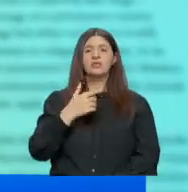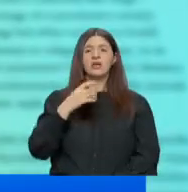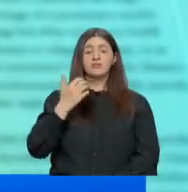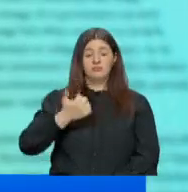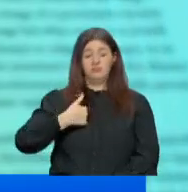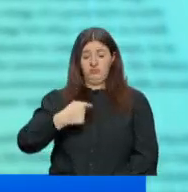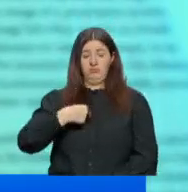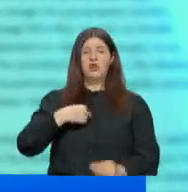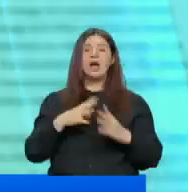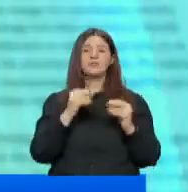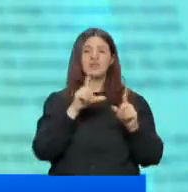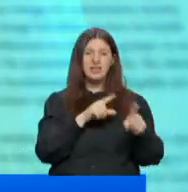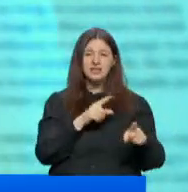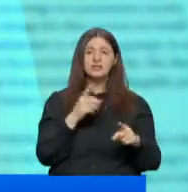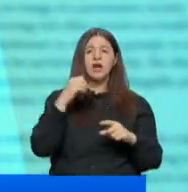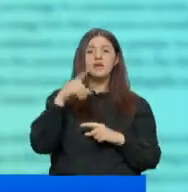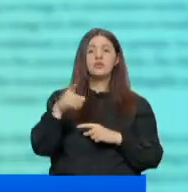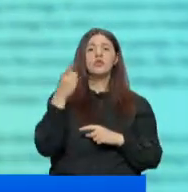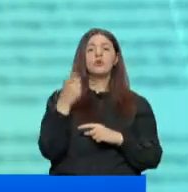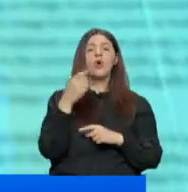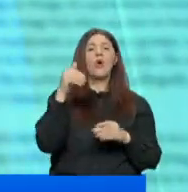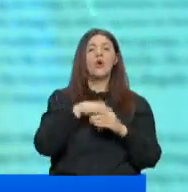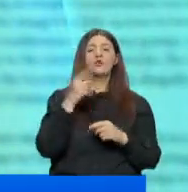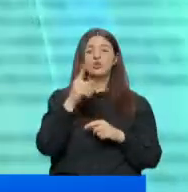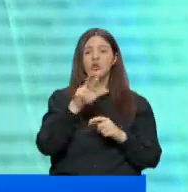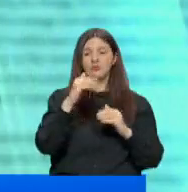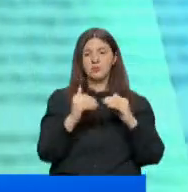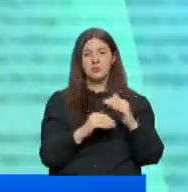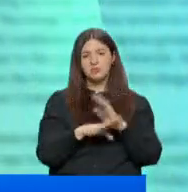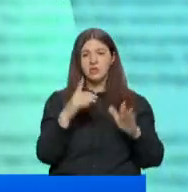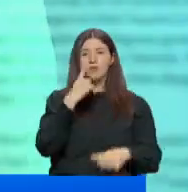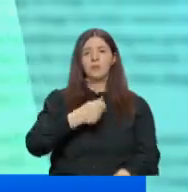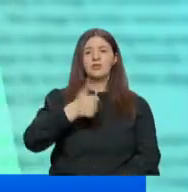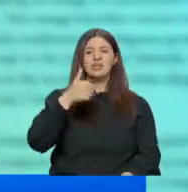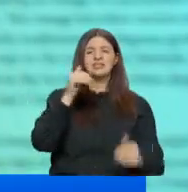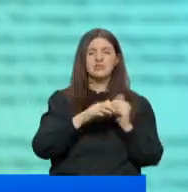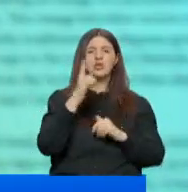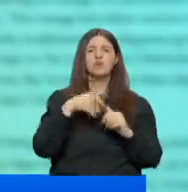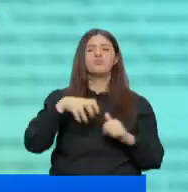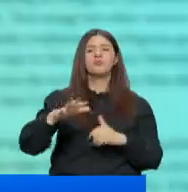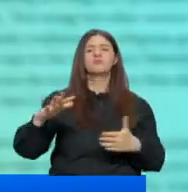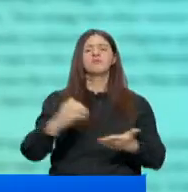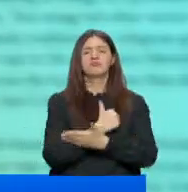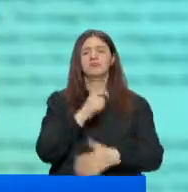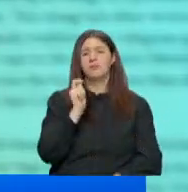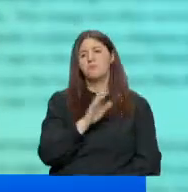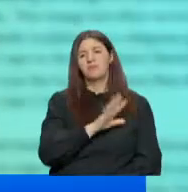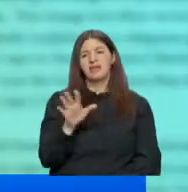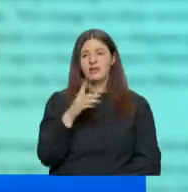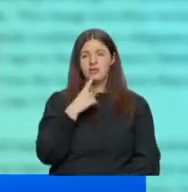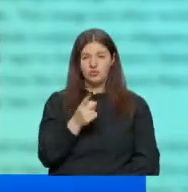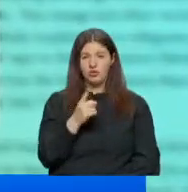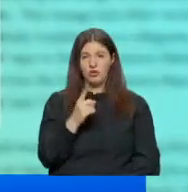egosunu yenmesi lazım. AKP'nin oy oranı %30'un altına indi. Cumhurbaşkanlığı seçimi ilk turda sonuçlanır